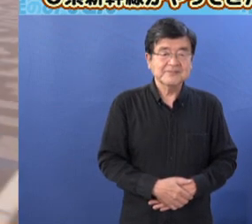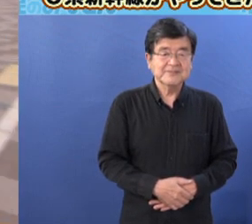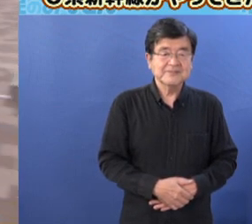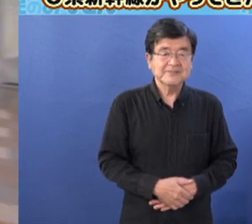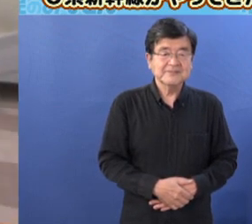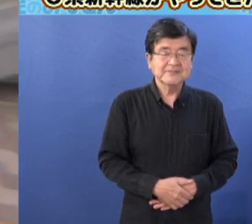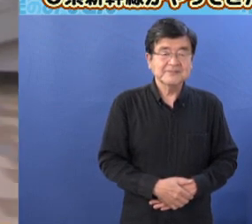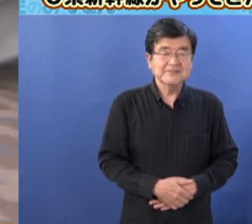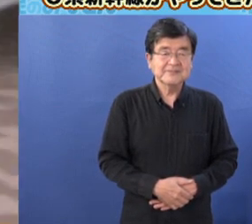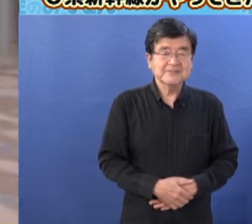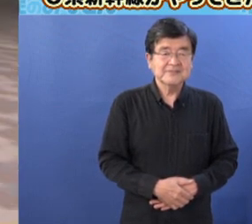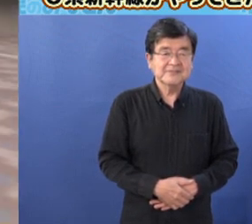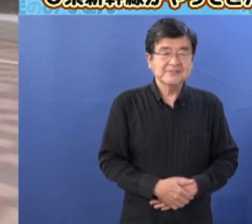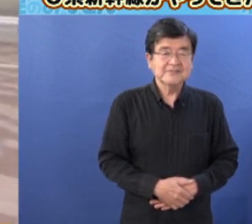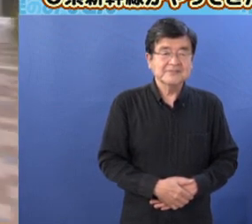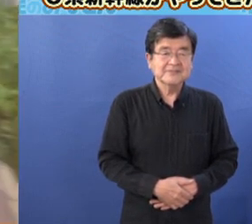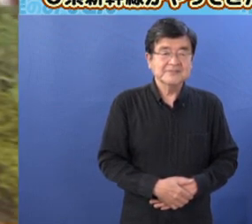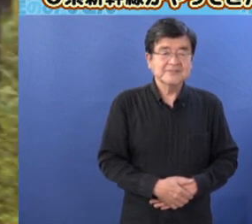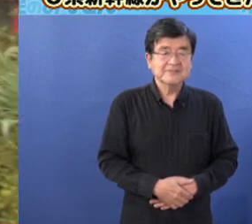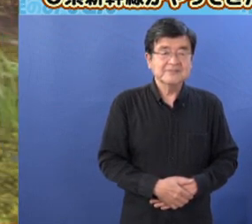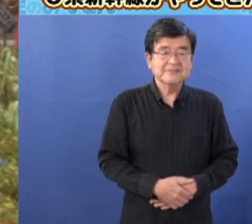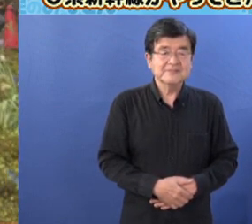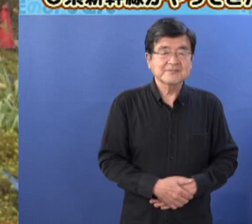そんな行き先でここにあんねや。